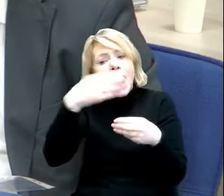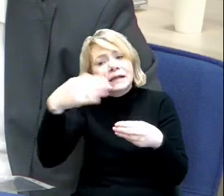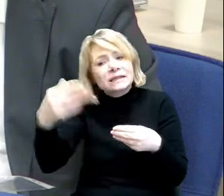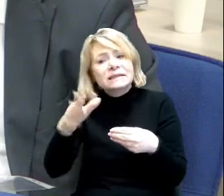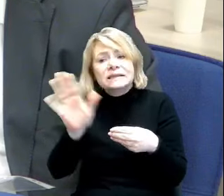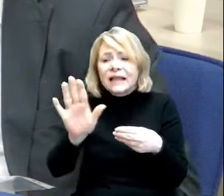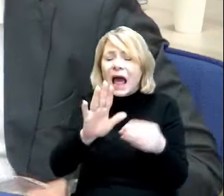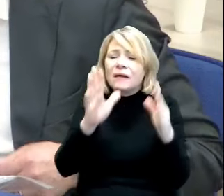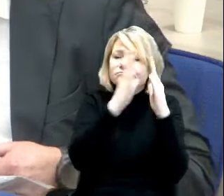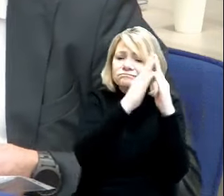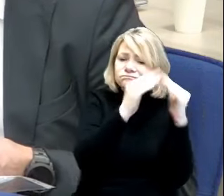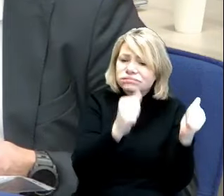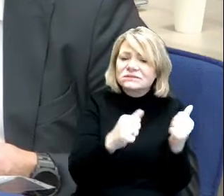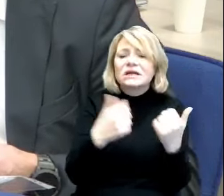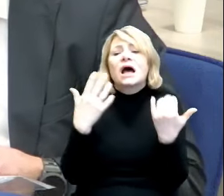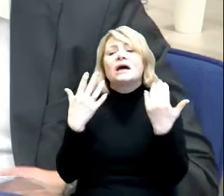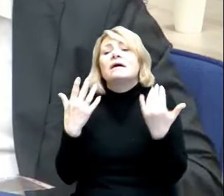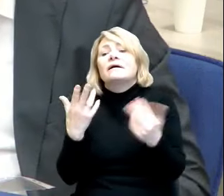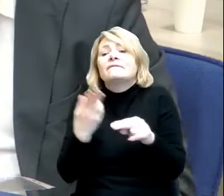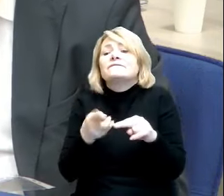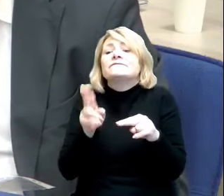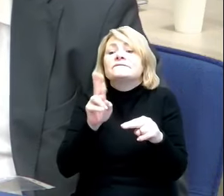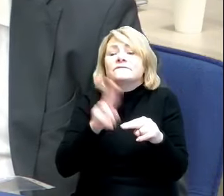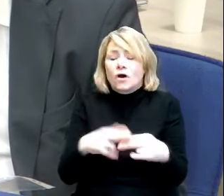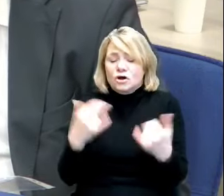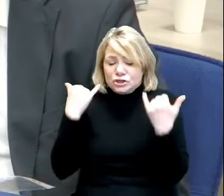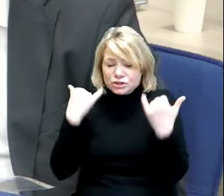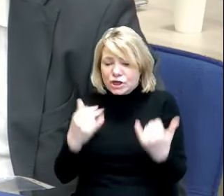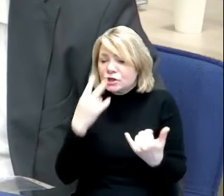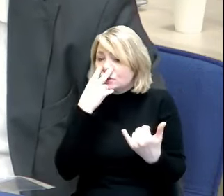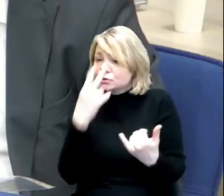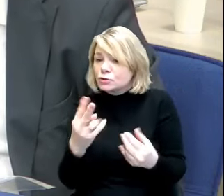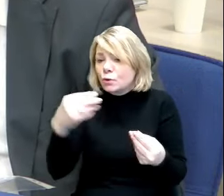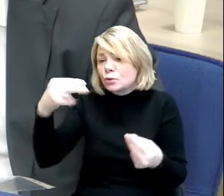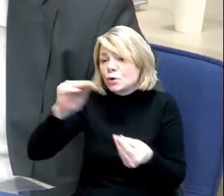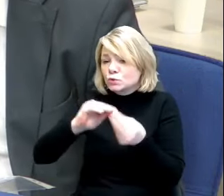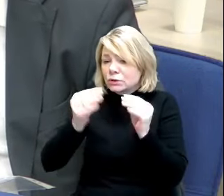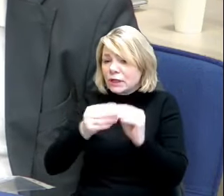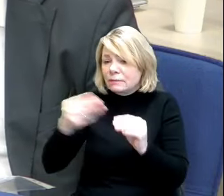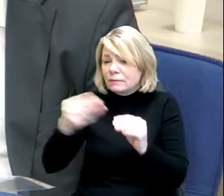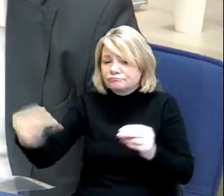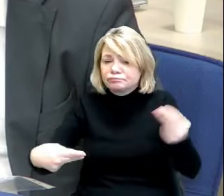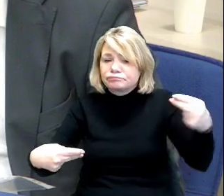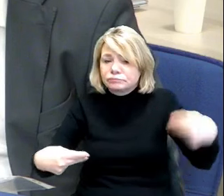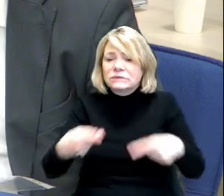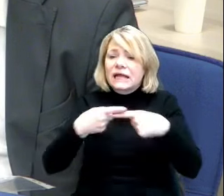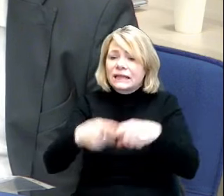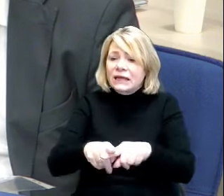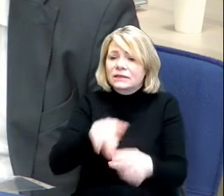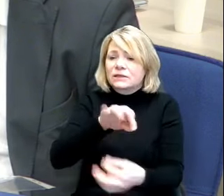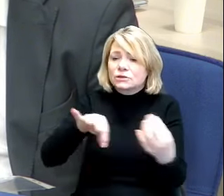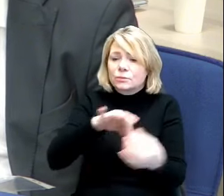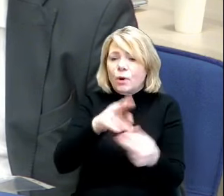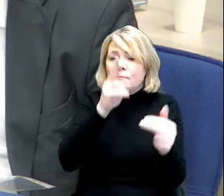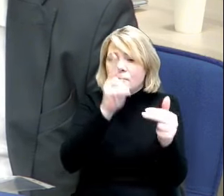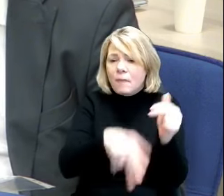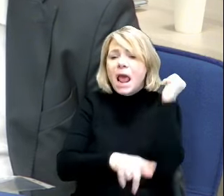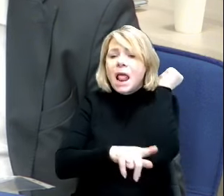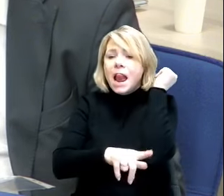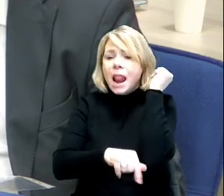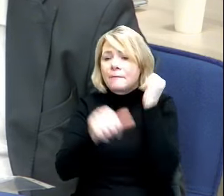žodžiu šiandien pagal pasirašytus susitarimus techninis projektas turi būti užbaigtas šių metų liepos